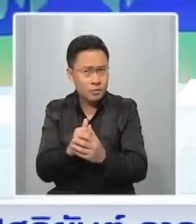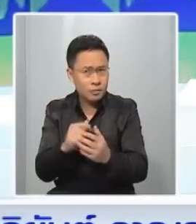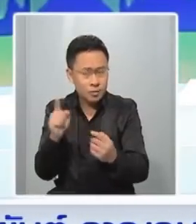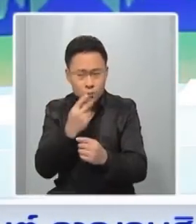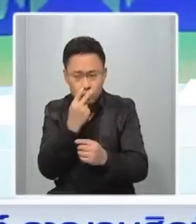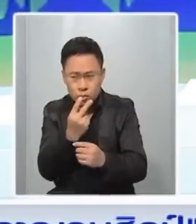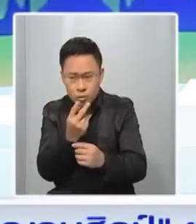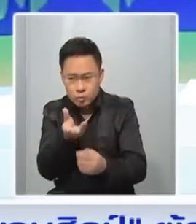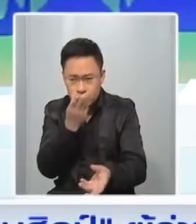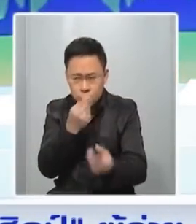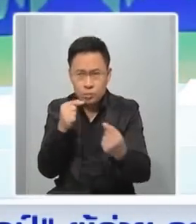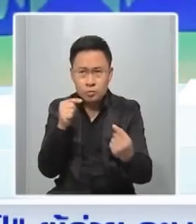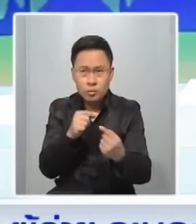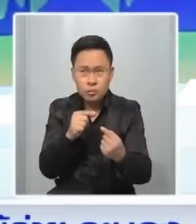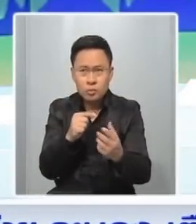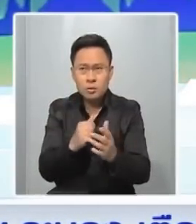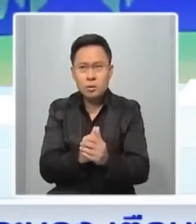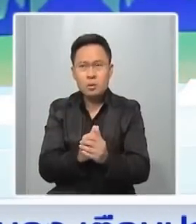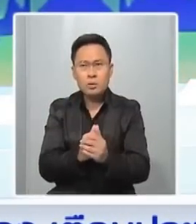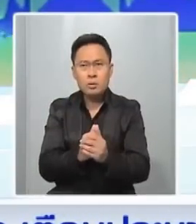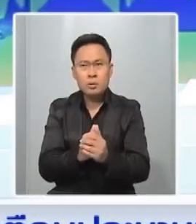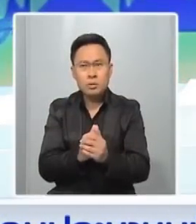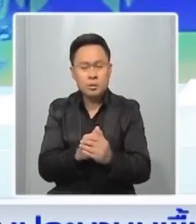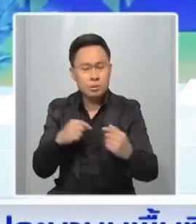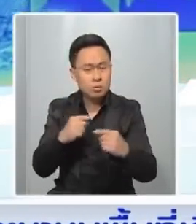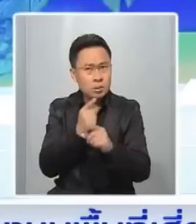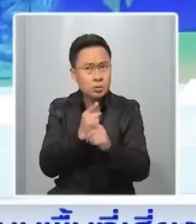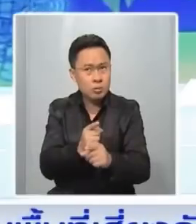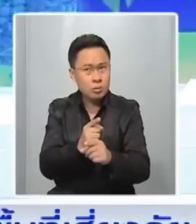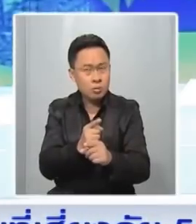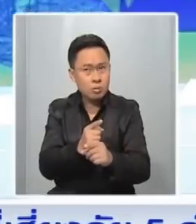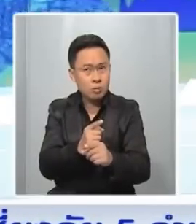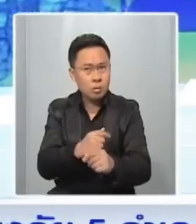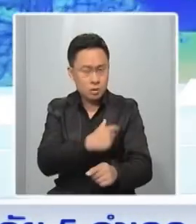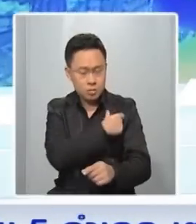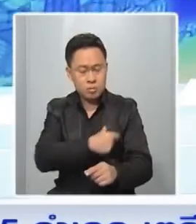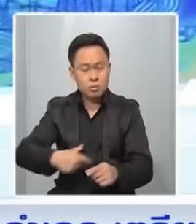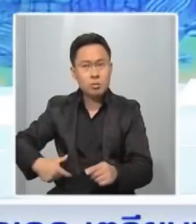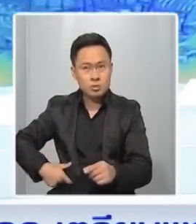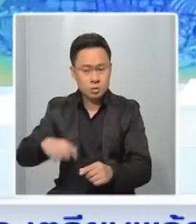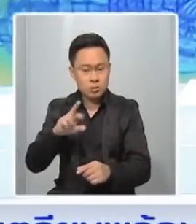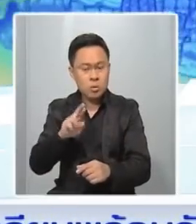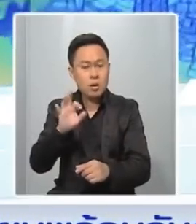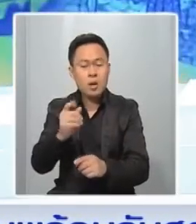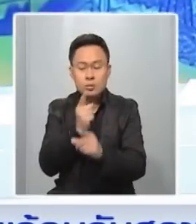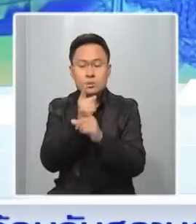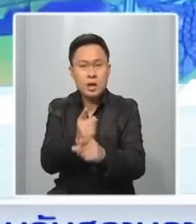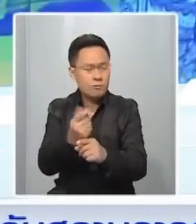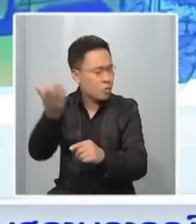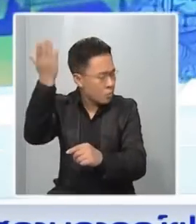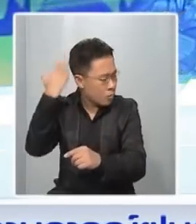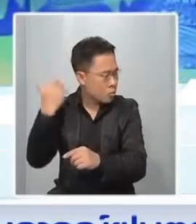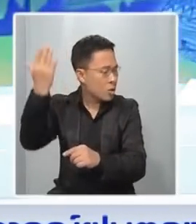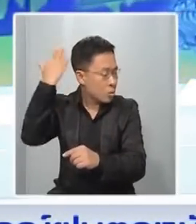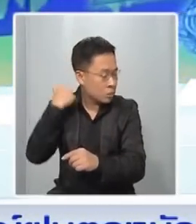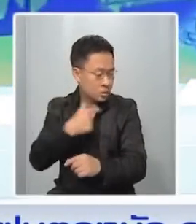ไปชมนะครับพระยุคลบาทนะครับเบื้องพระยุคลบาทของพระบาทสมเด็จพระเจ้าอยู่หัวที่พระองค์เคยเสด็จประ